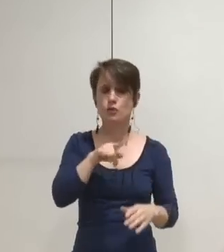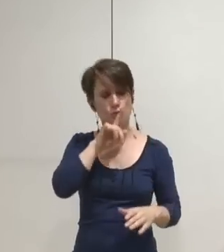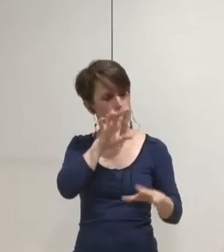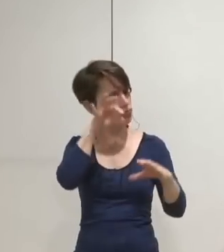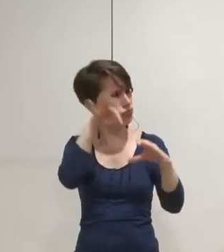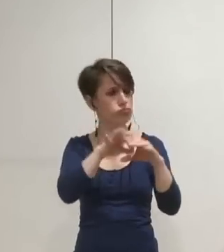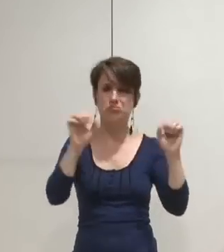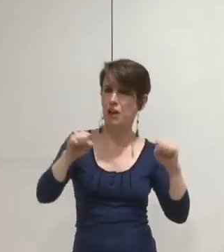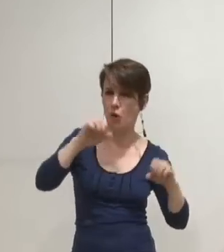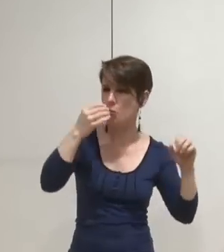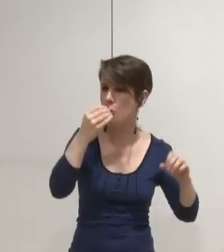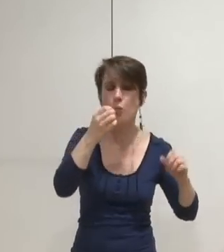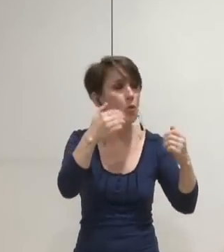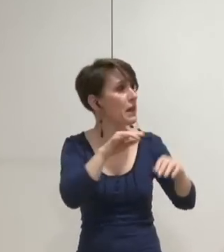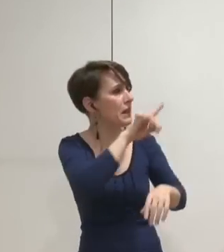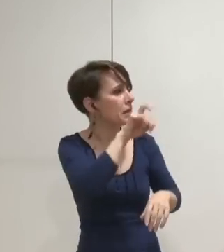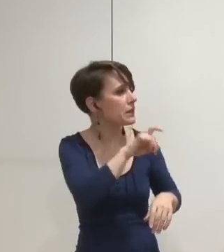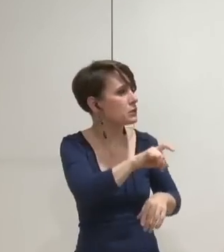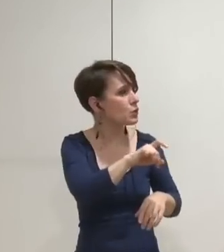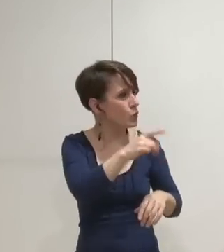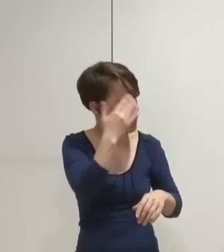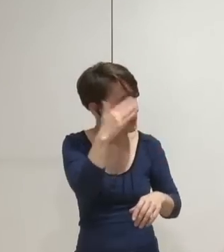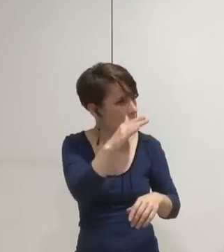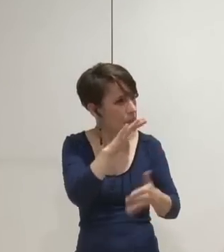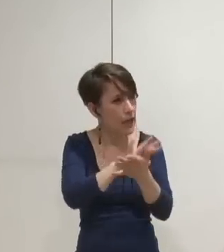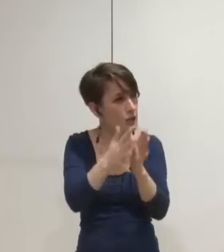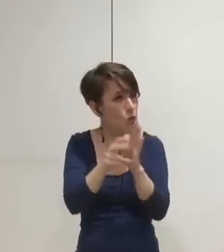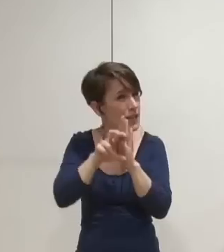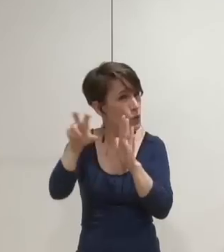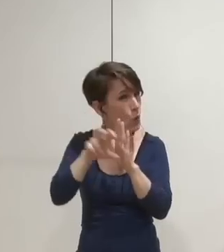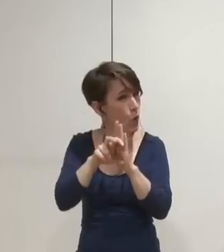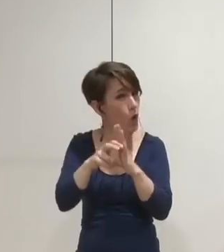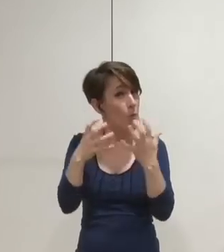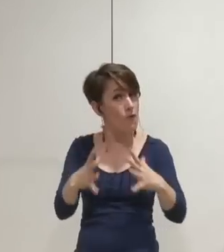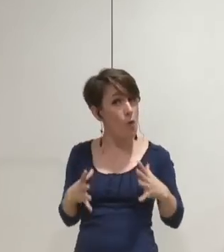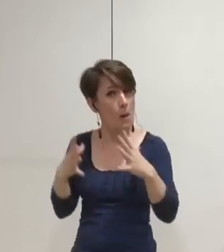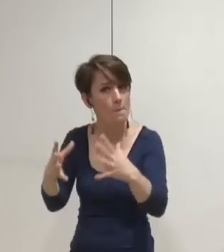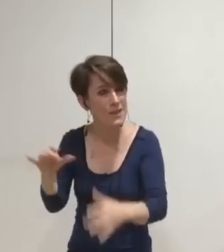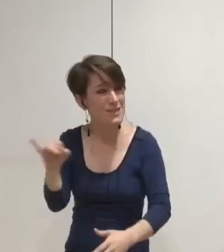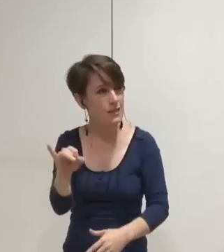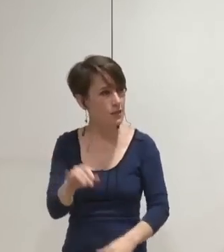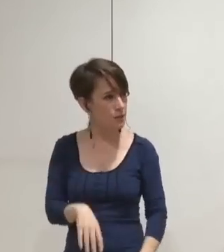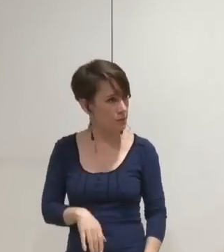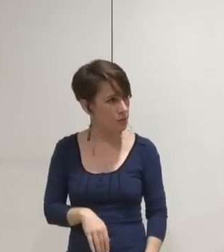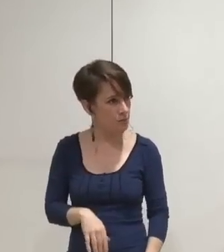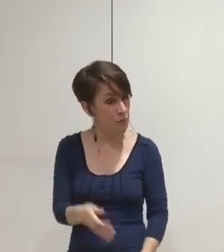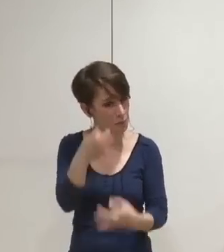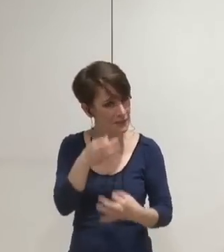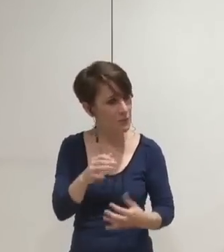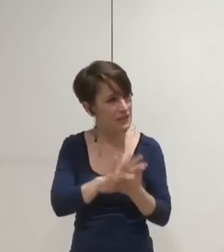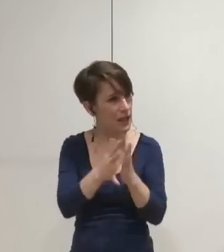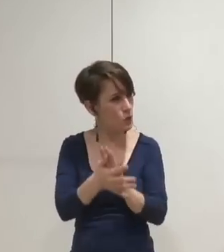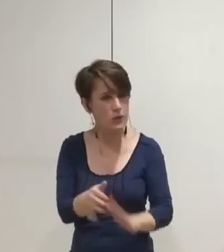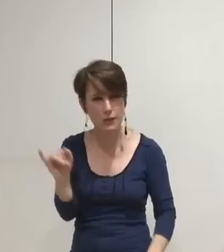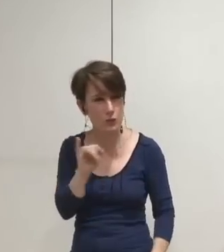déjà il a une idée des associations grobloises qui vont pouvoir s'impliquer concrètement comme il doit compléter l'intervention peut-être peut-il